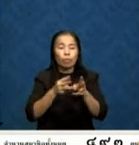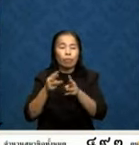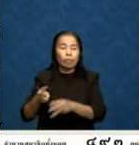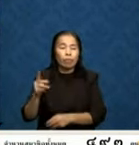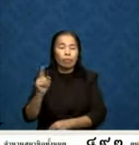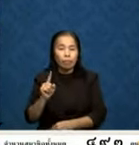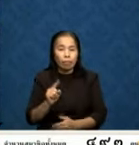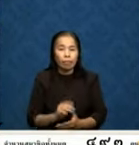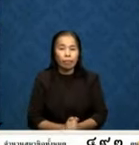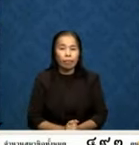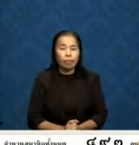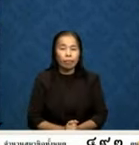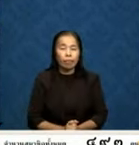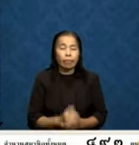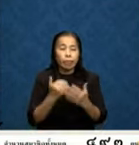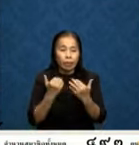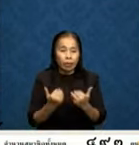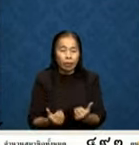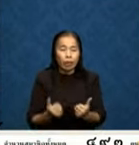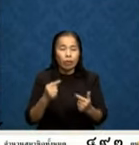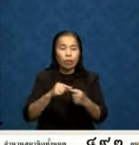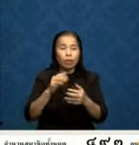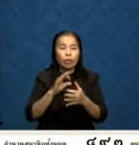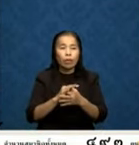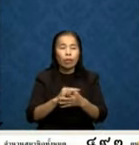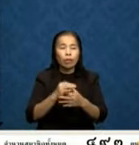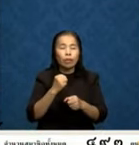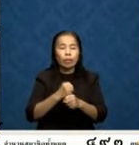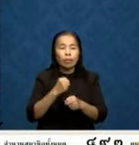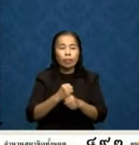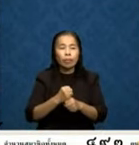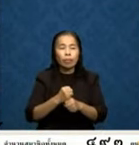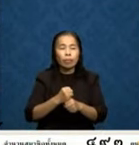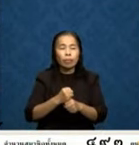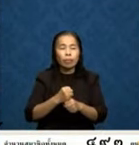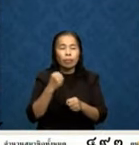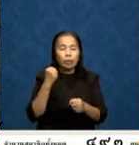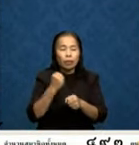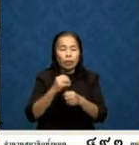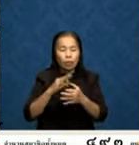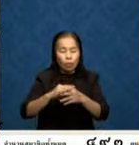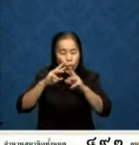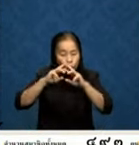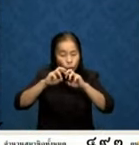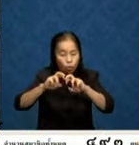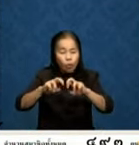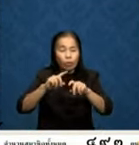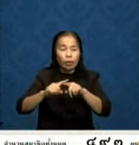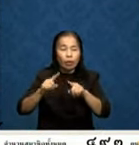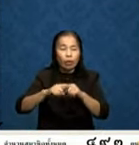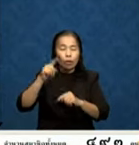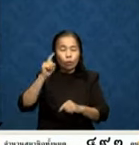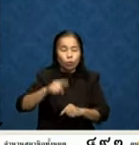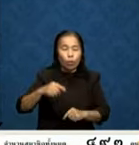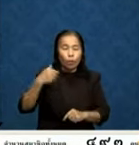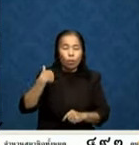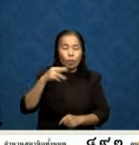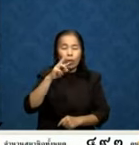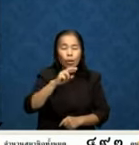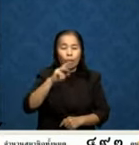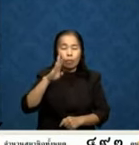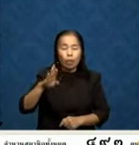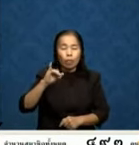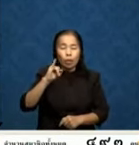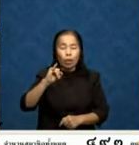ะครับแล้วก็สิ่งนี้นะครับก็ในเรื่องของอินฟราสตรักเจอร์ยังรวมไปถึงเรื่องของการที่เขาจะต้องติดตั้งระบบ